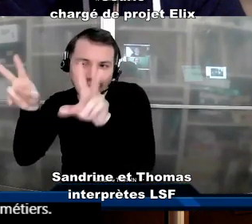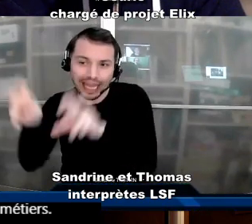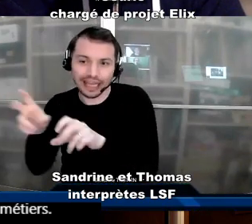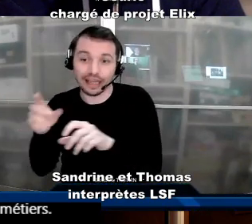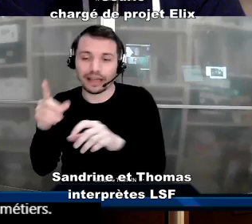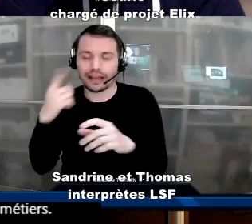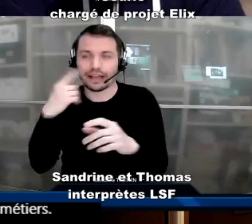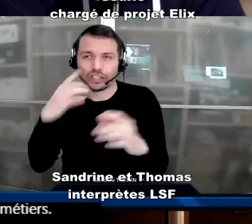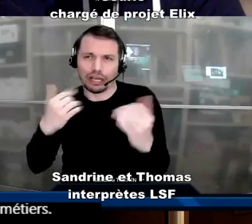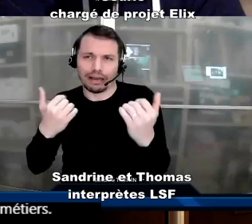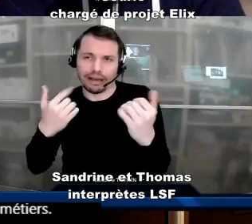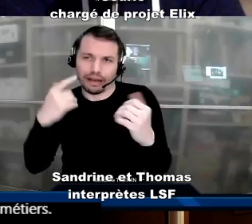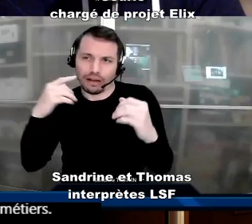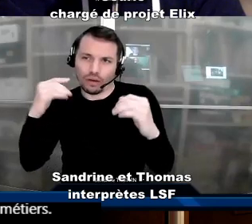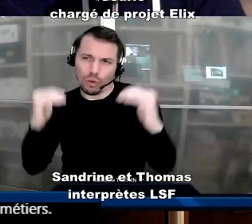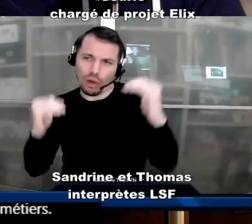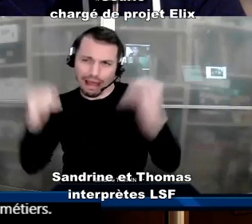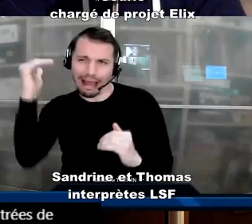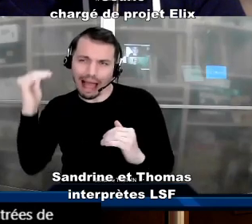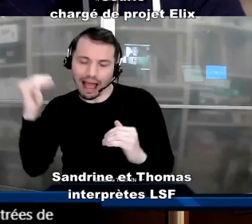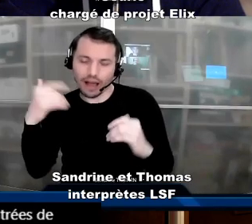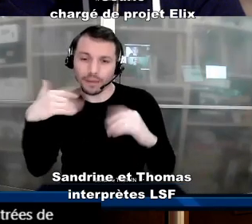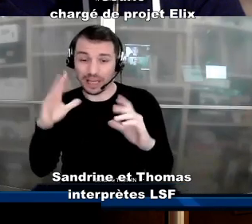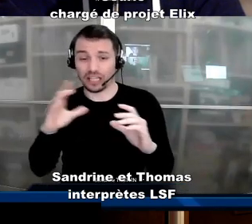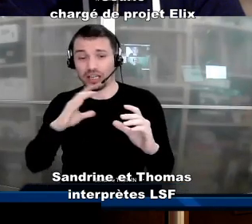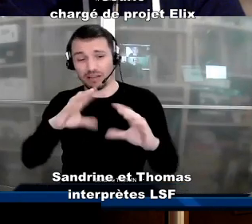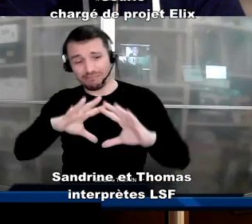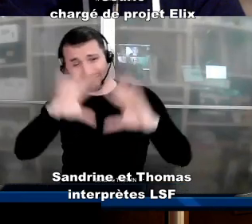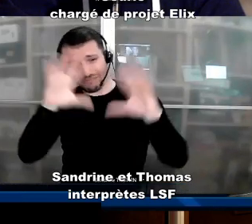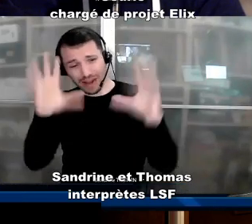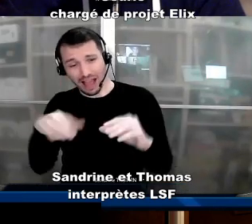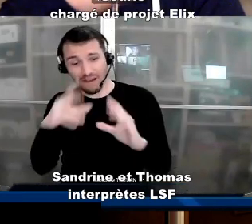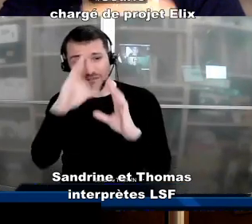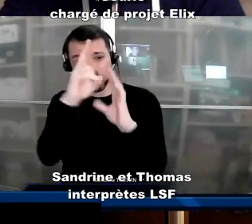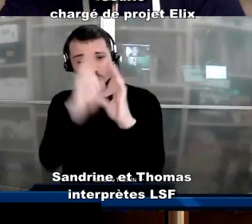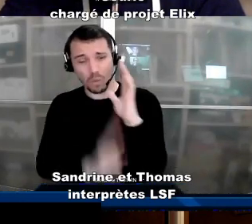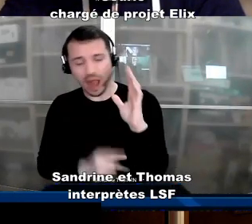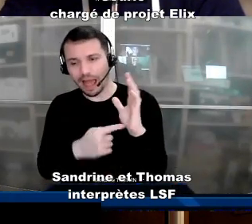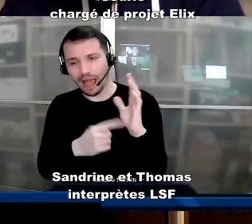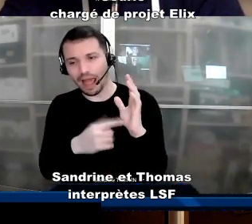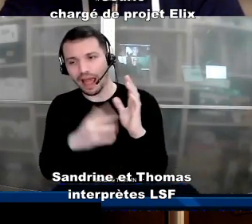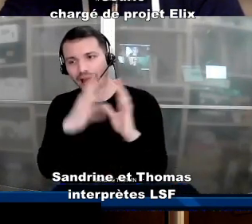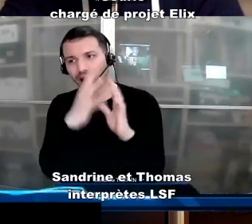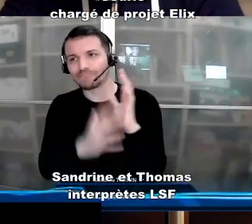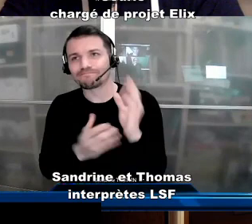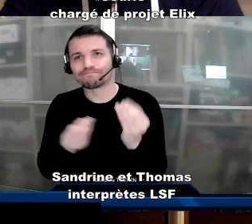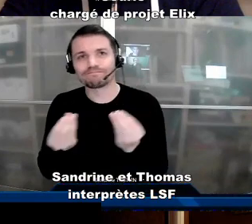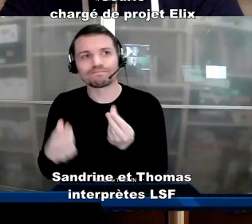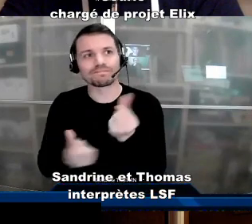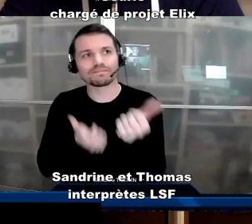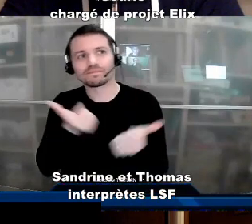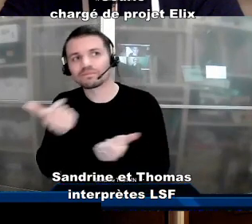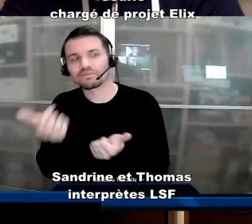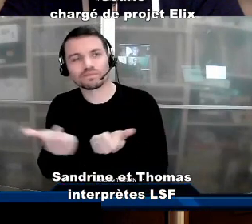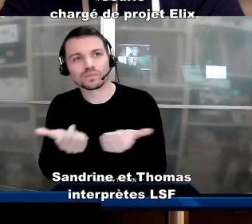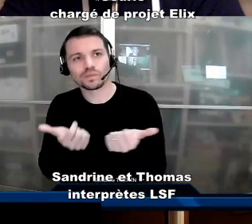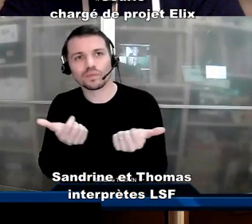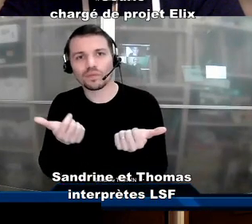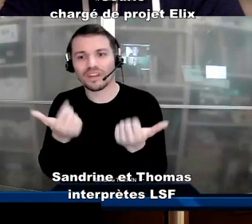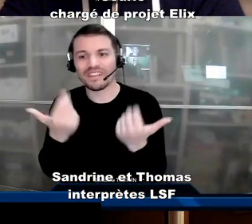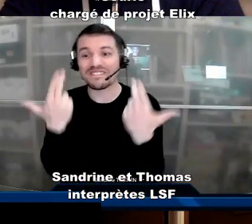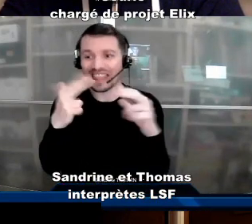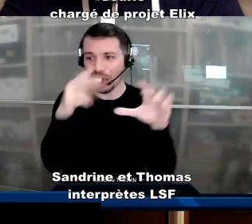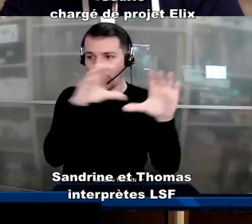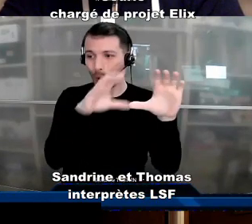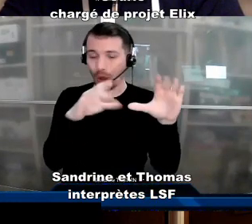Alors après, il y a aussi beaucoup de vocabulaire qu'on n'aura jamais vocation à en face duquel il n'y aura pas forcément de vidéo, parce